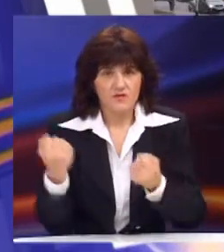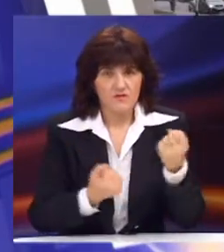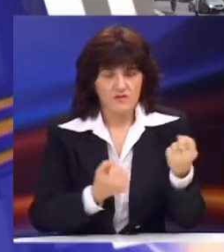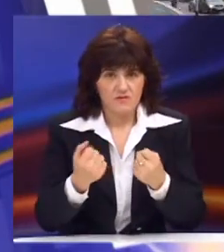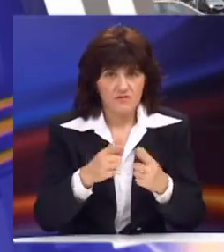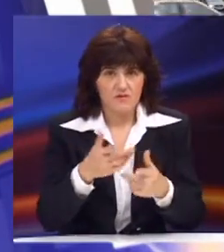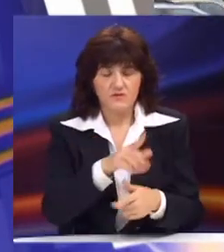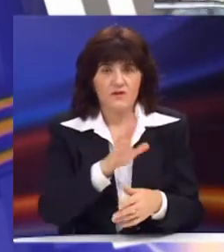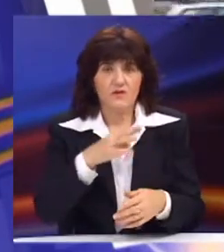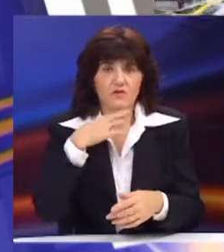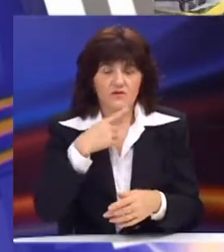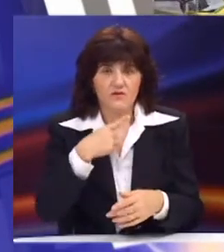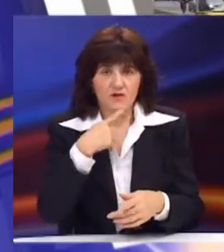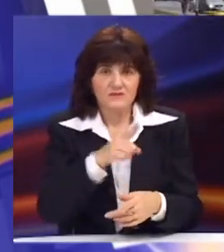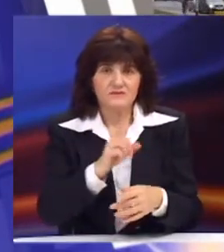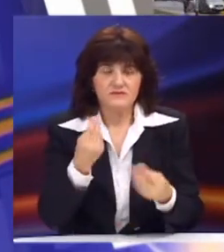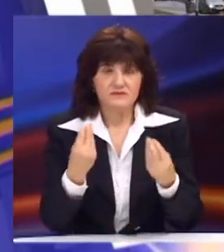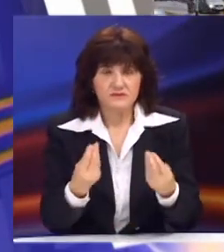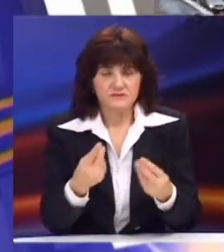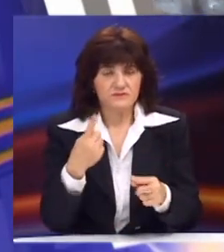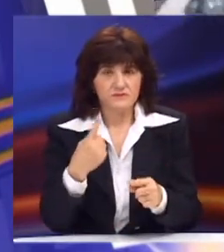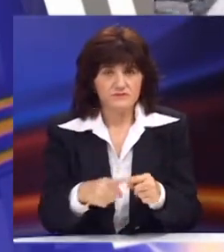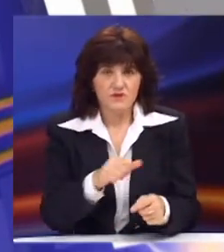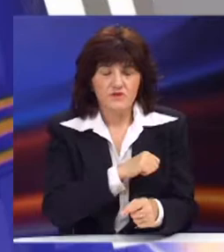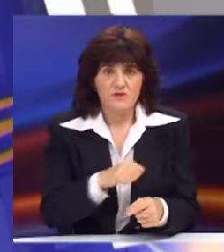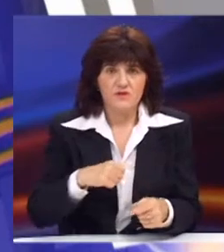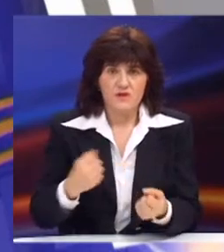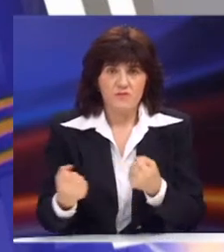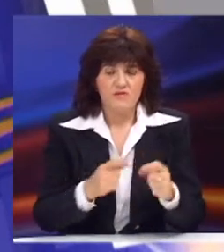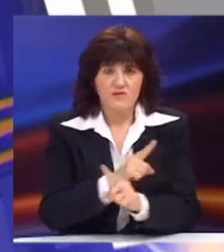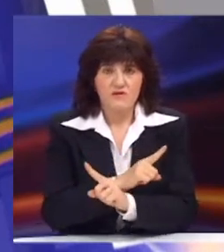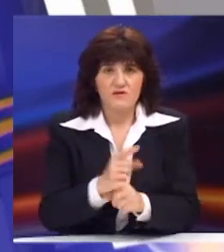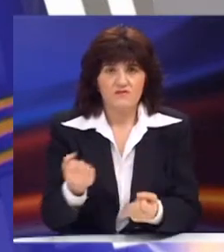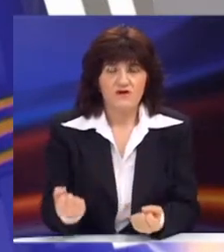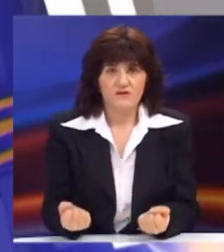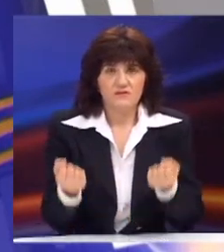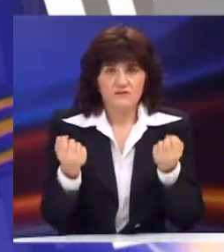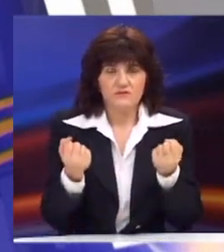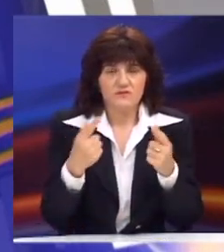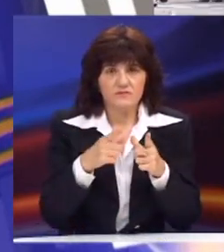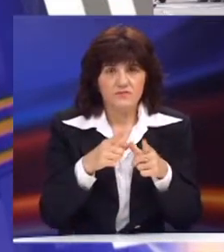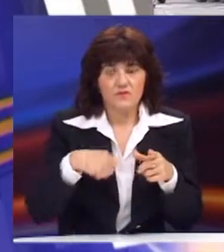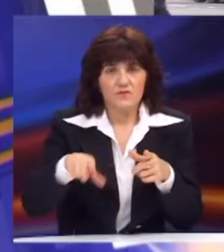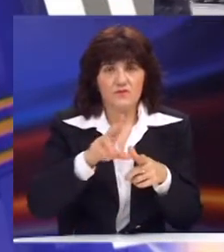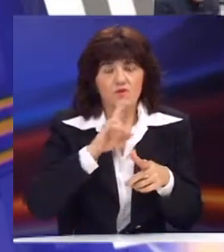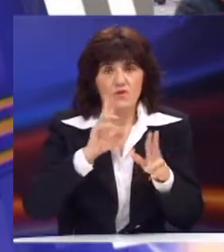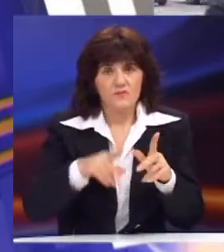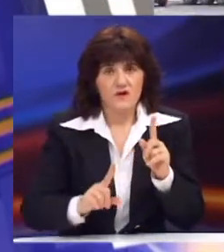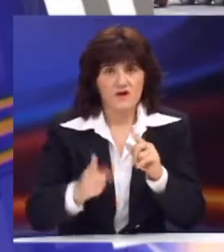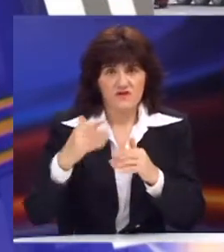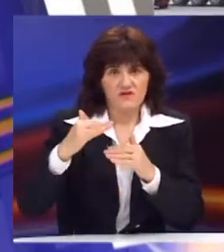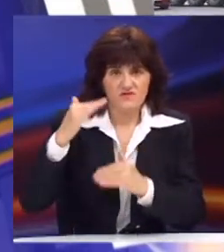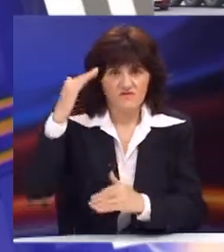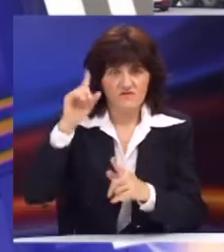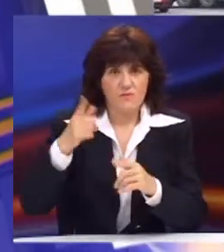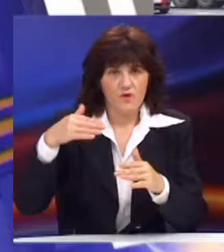rečima zaposlenih u Savetu za bezbednost saobraćaja, nisu idealni, jer su i sama vozila različitog gabarita, pa određeni vozači koji